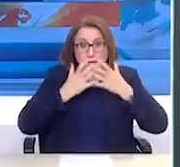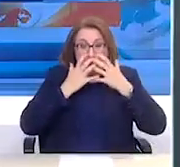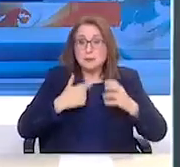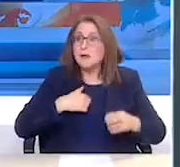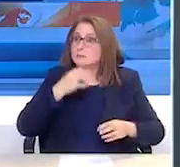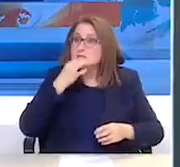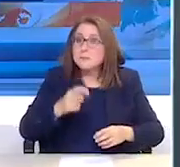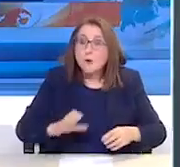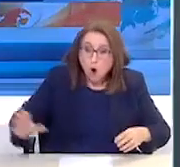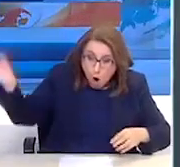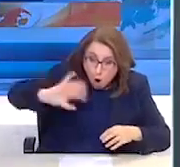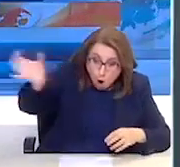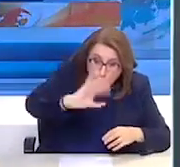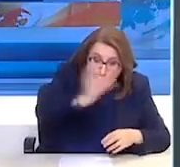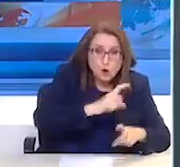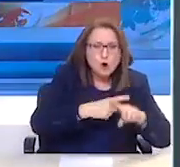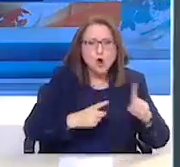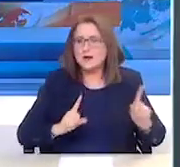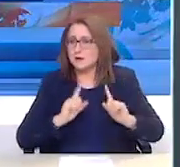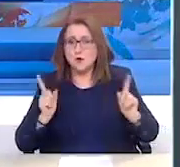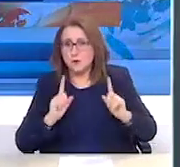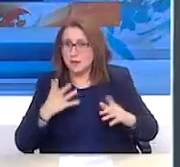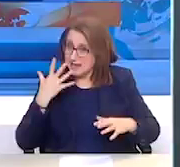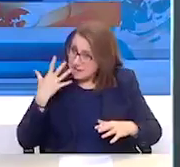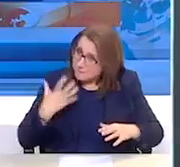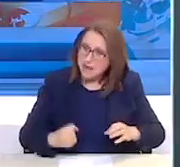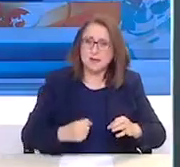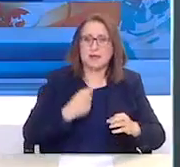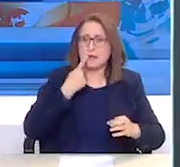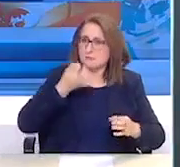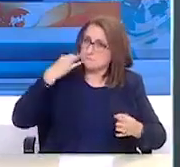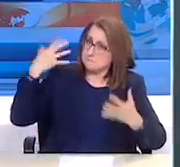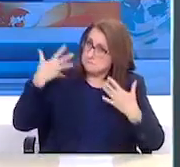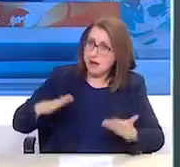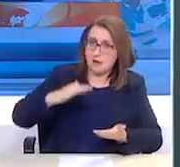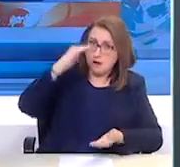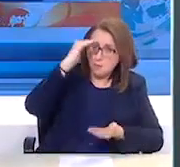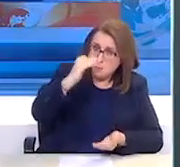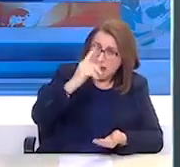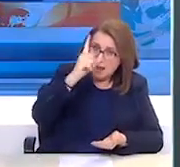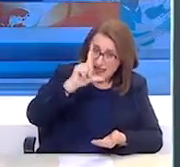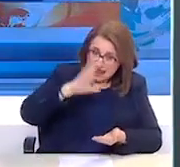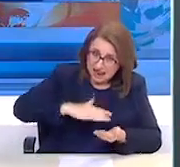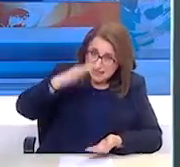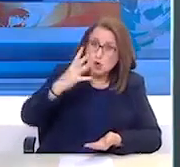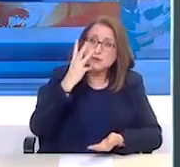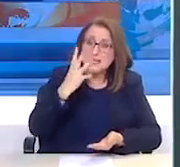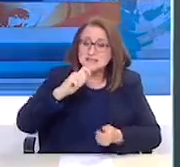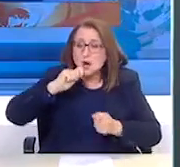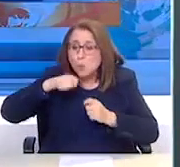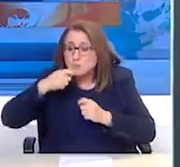δοθεί από τον Εθνικό Οργανισμό Δημόσιας Υγείας στις αναλυτικές οδηγίες. Και φυσικά η χρήση των αντισηπτικών, η